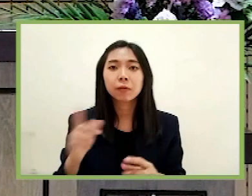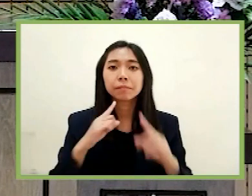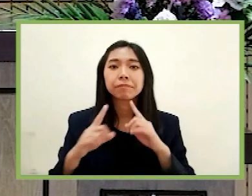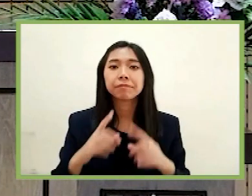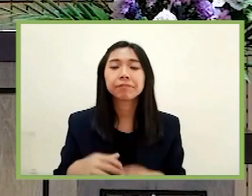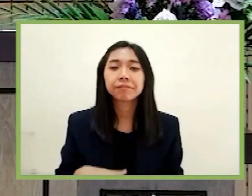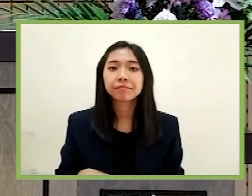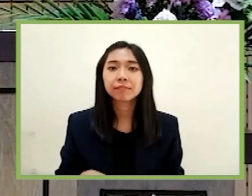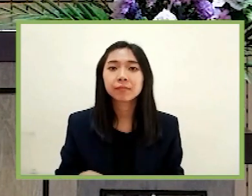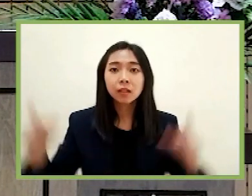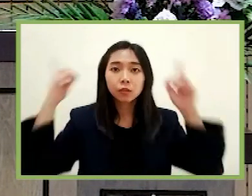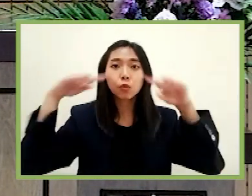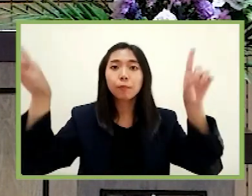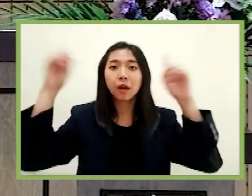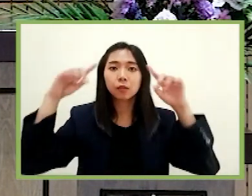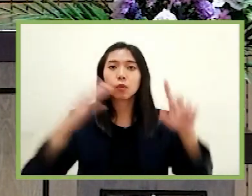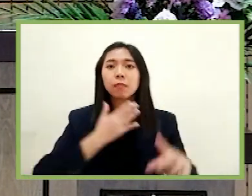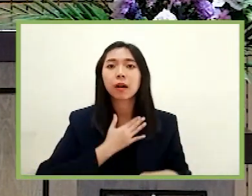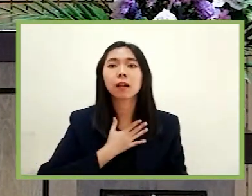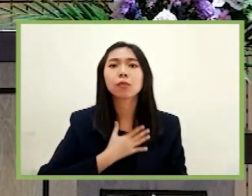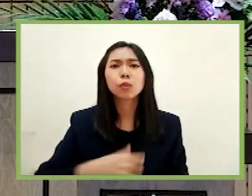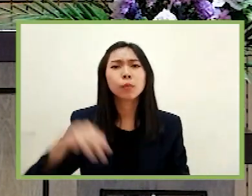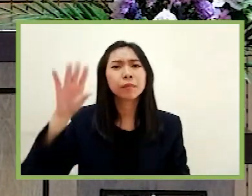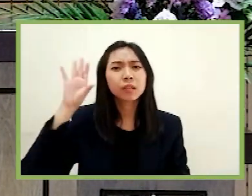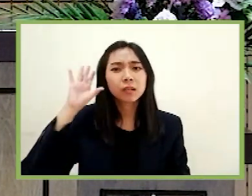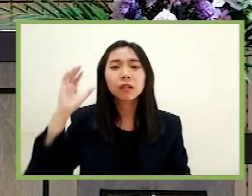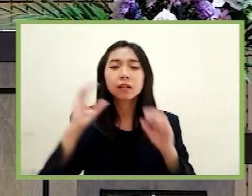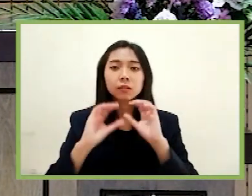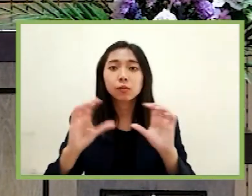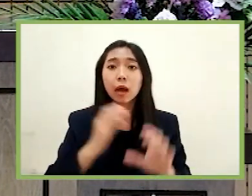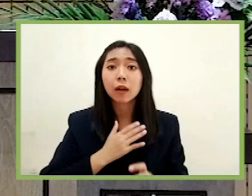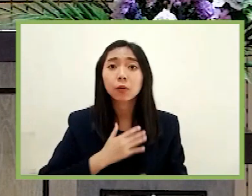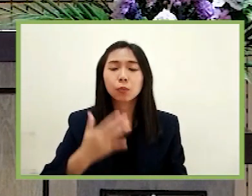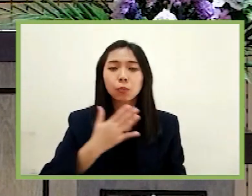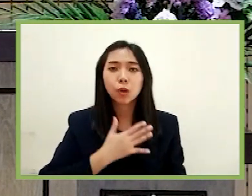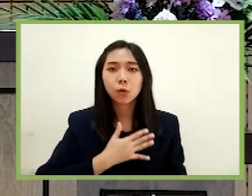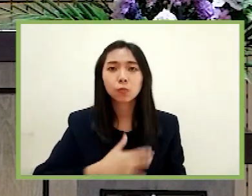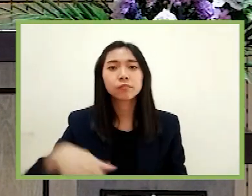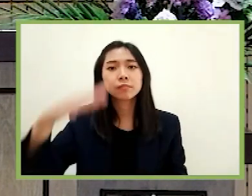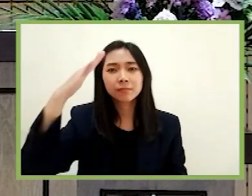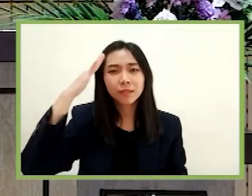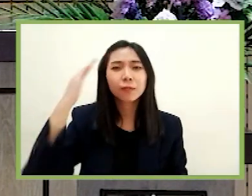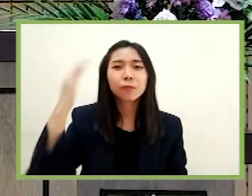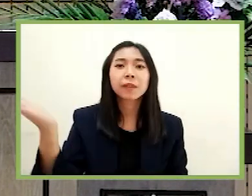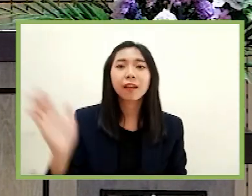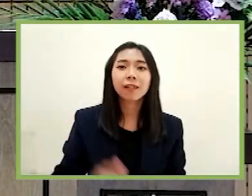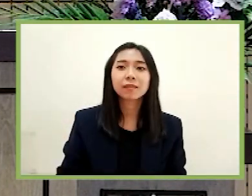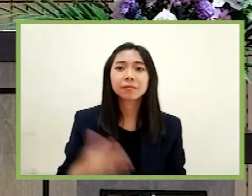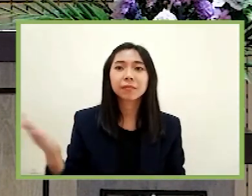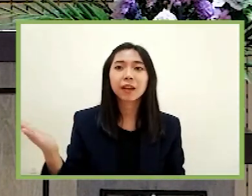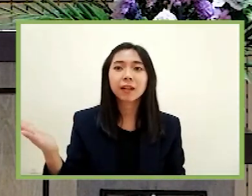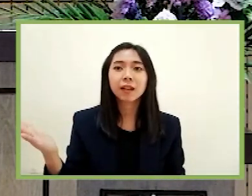Hai domba-dombaku mendengarkan suaraku dan aku mengenal mereka dan mereka